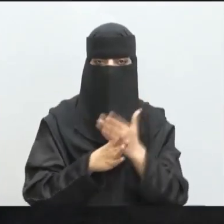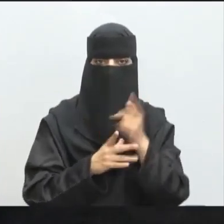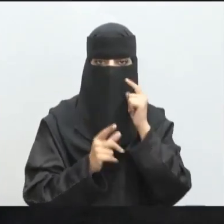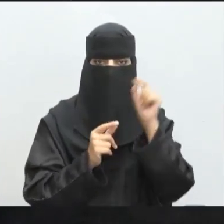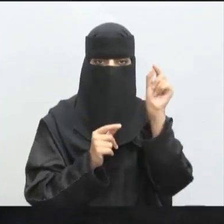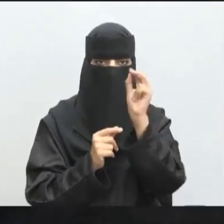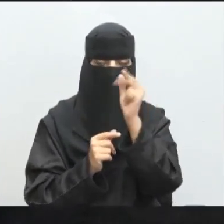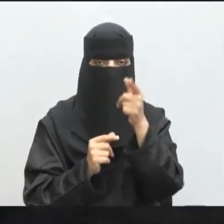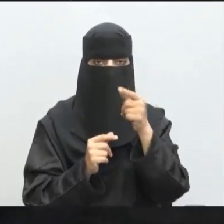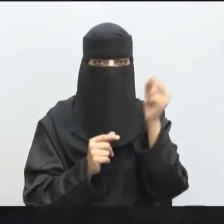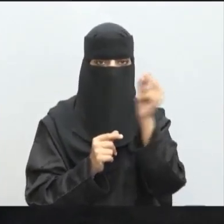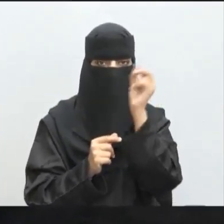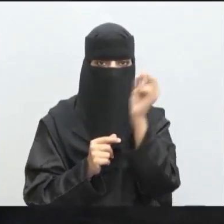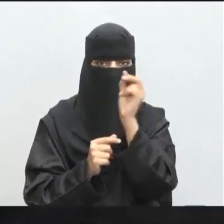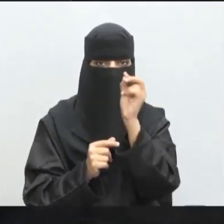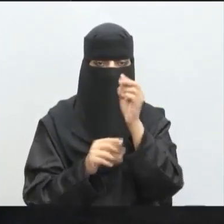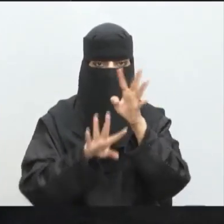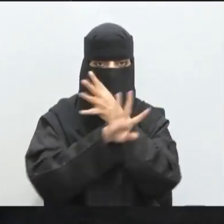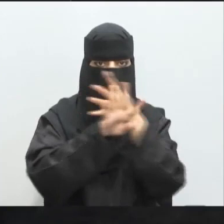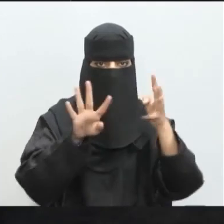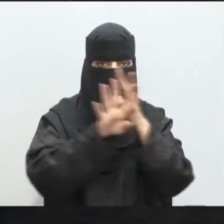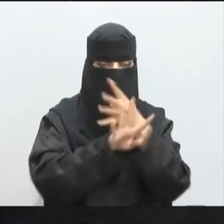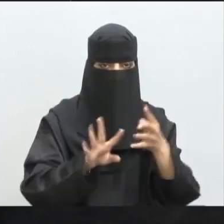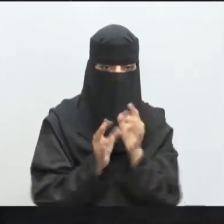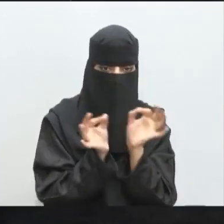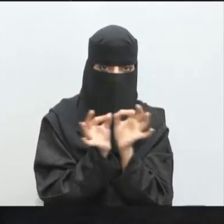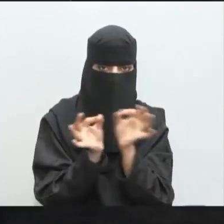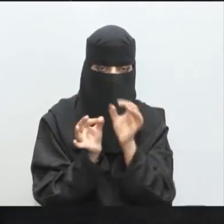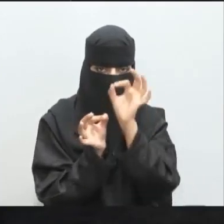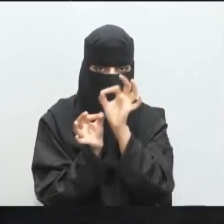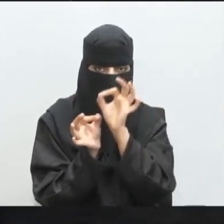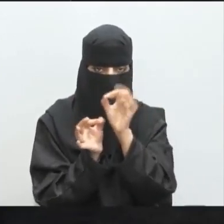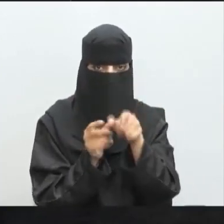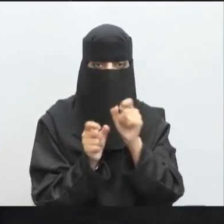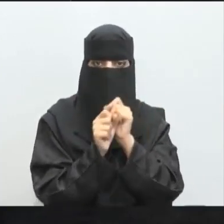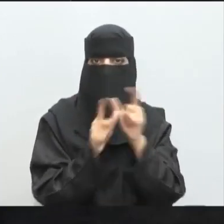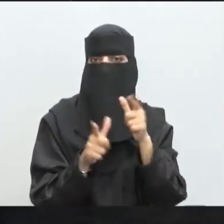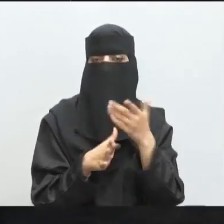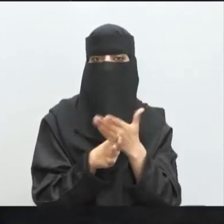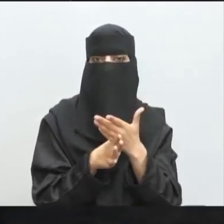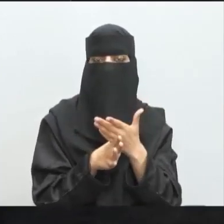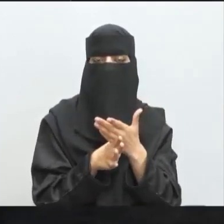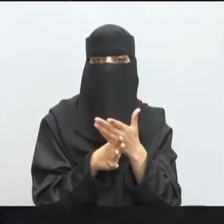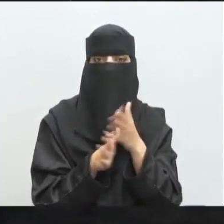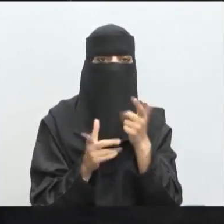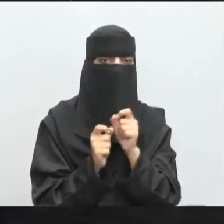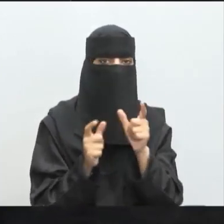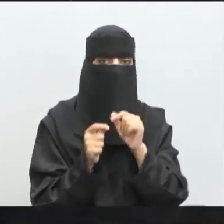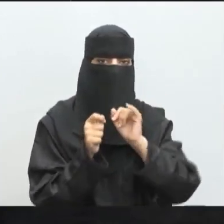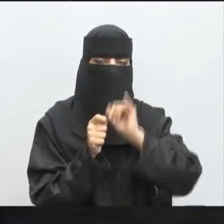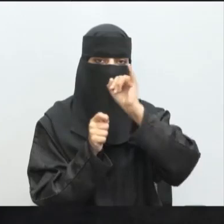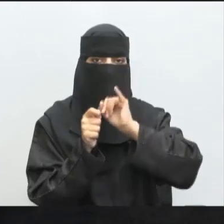الكنتوريه هي عباره عن خطوط كلما تقاربت اذا هي تعني او تمثل احسنتم